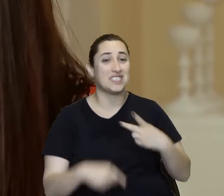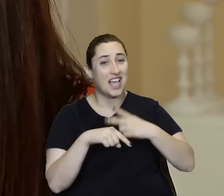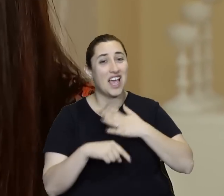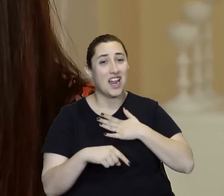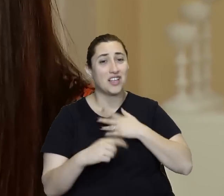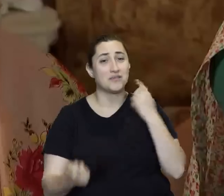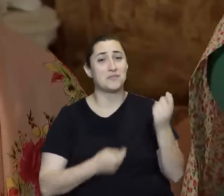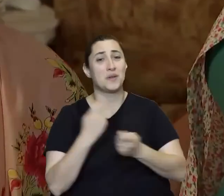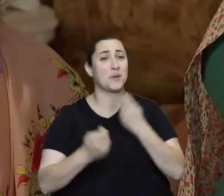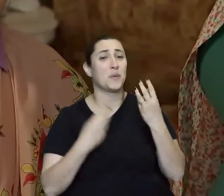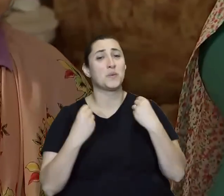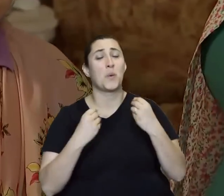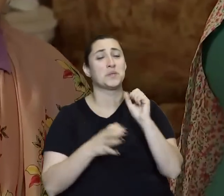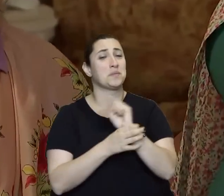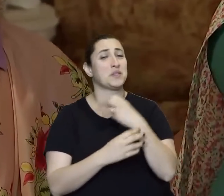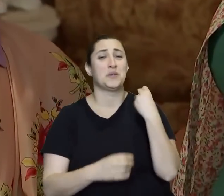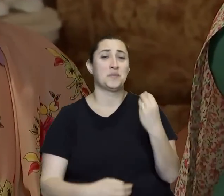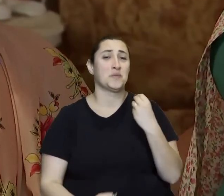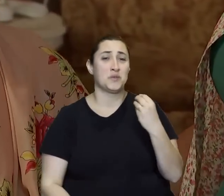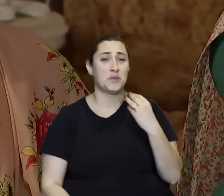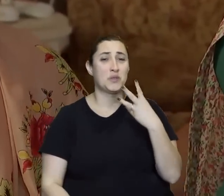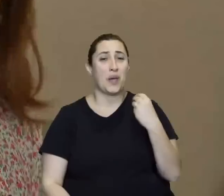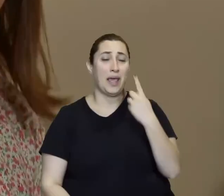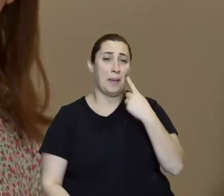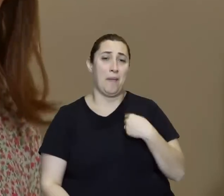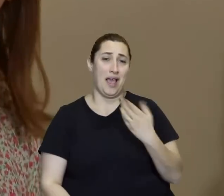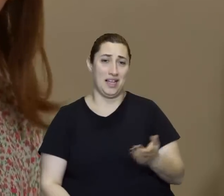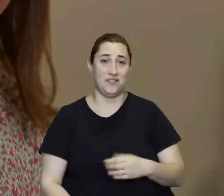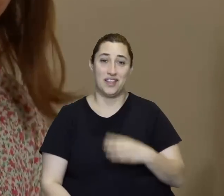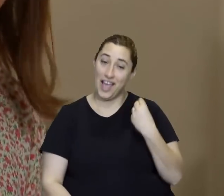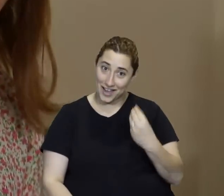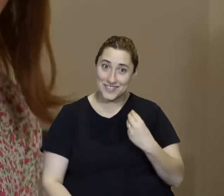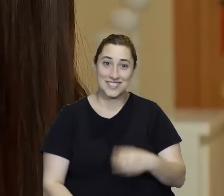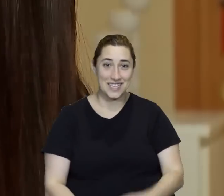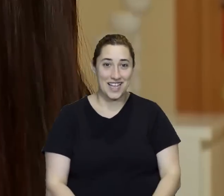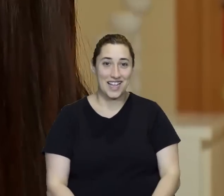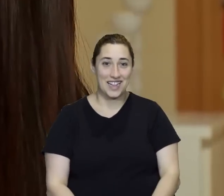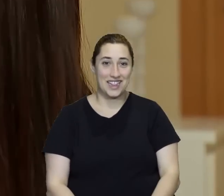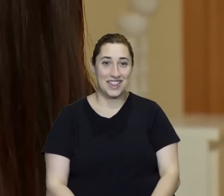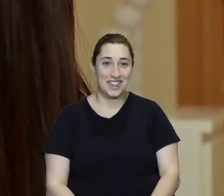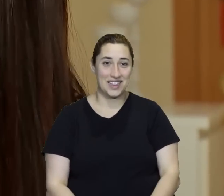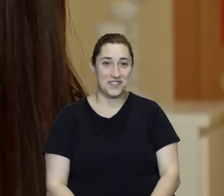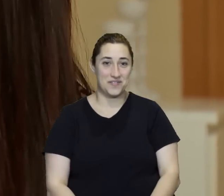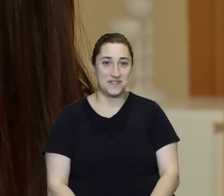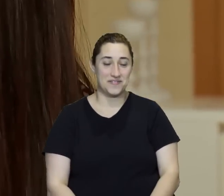Zehra'cığım bir hamarat, bir becerikli. Çok iyi baktı bana. Ya ne güzel.